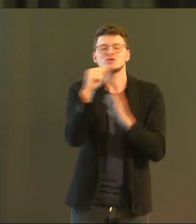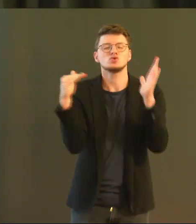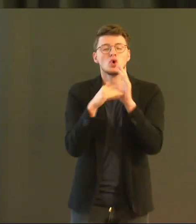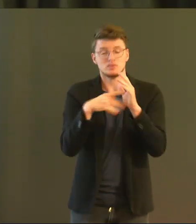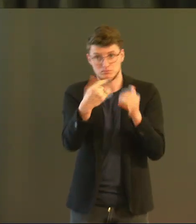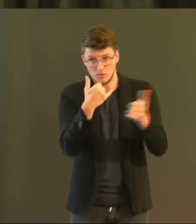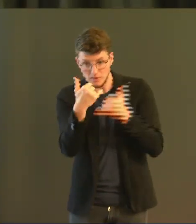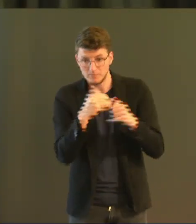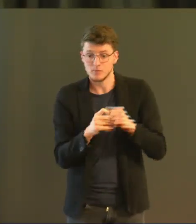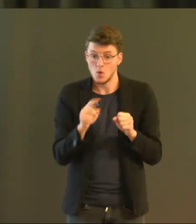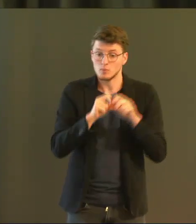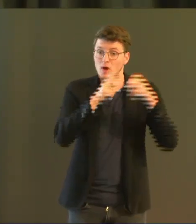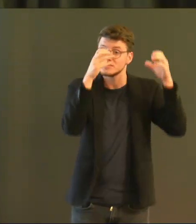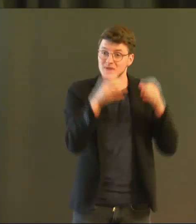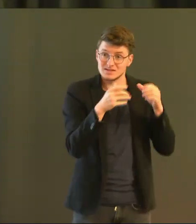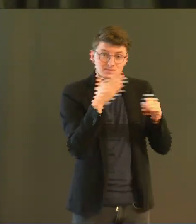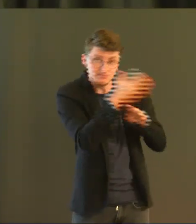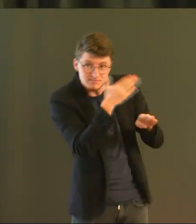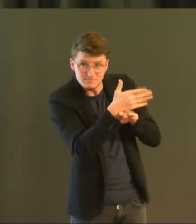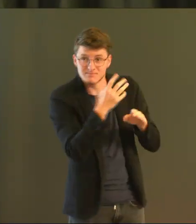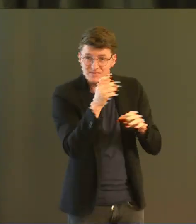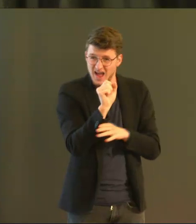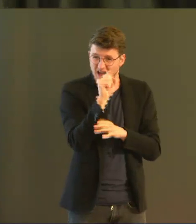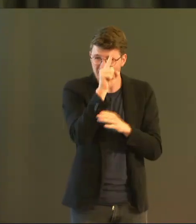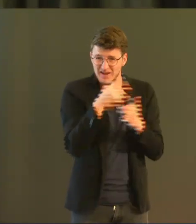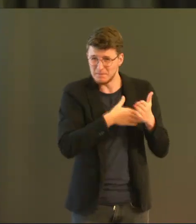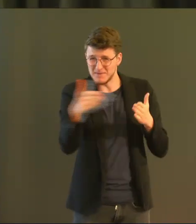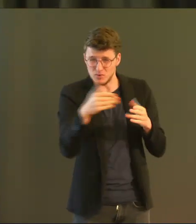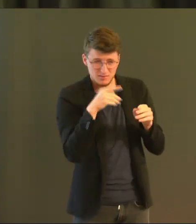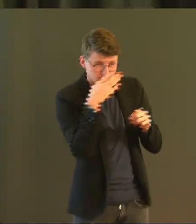ratcliffe et dark souls